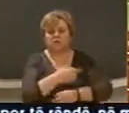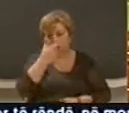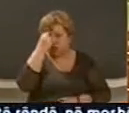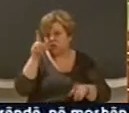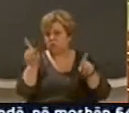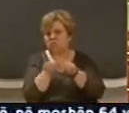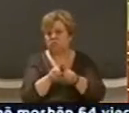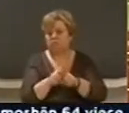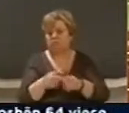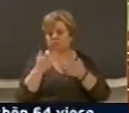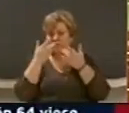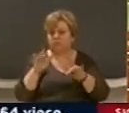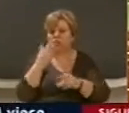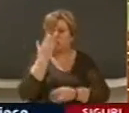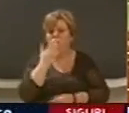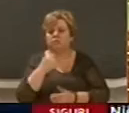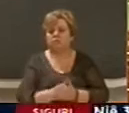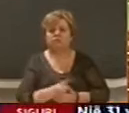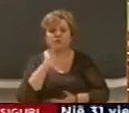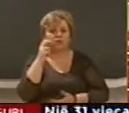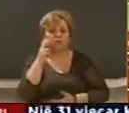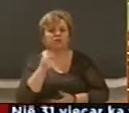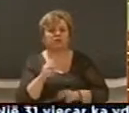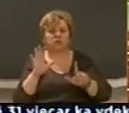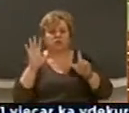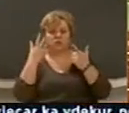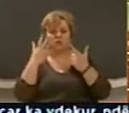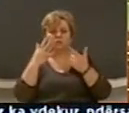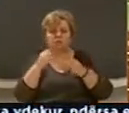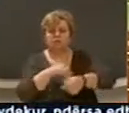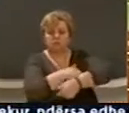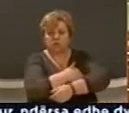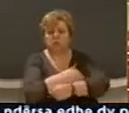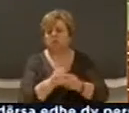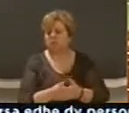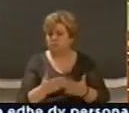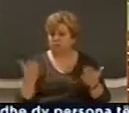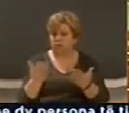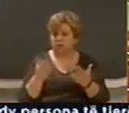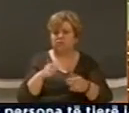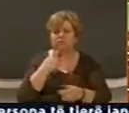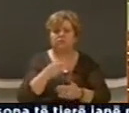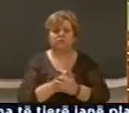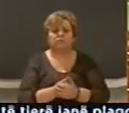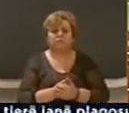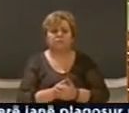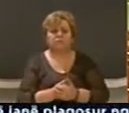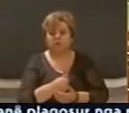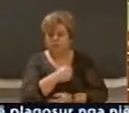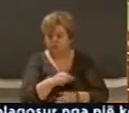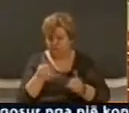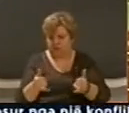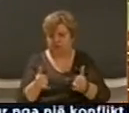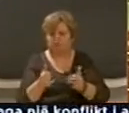ashtu, kanë braktisur shkollat 317 nxënës. Mos flasim, vetëm këtë vit po flasë.